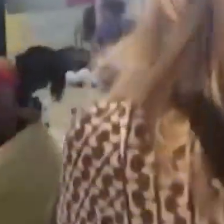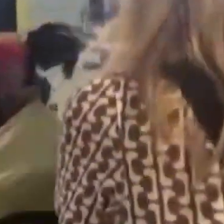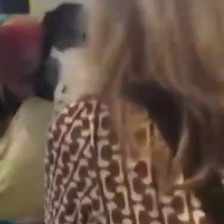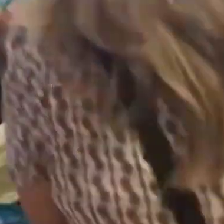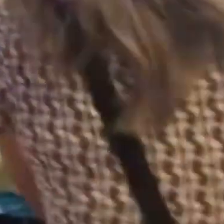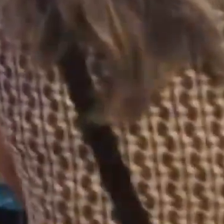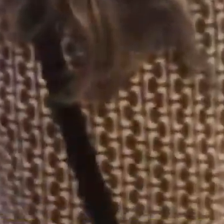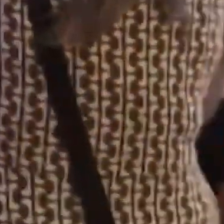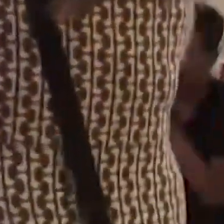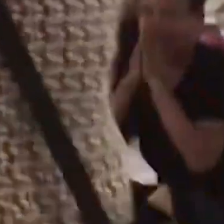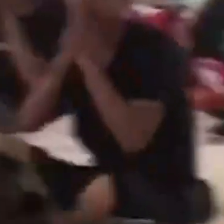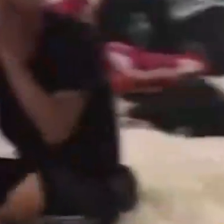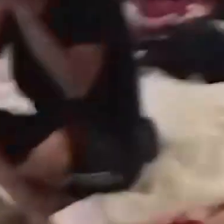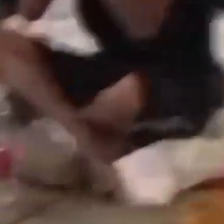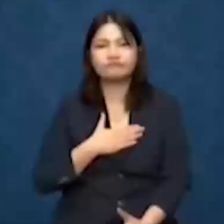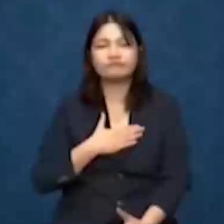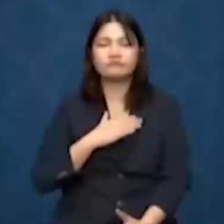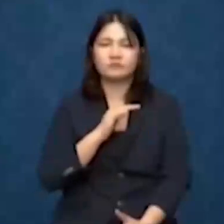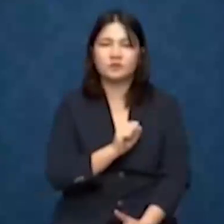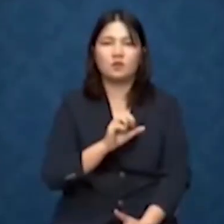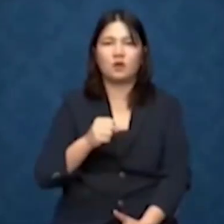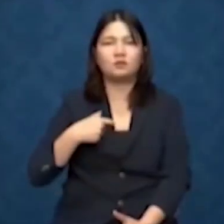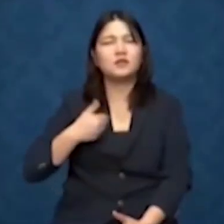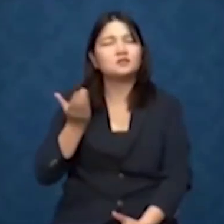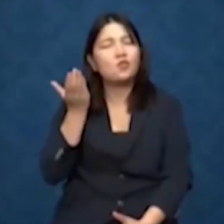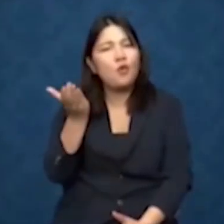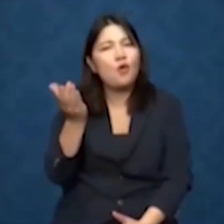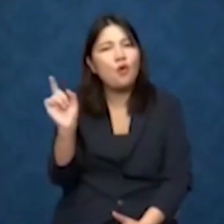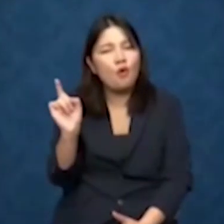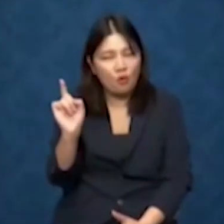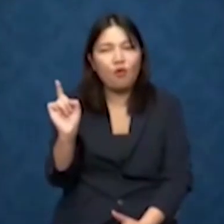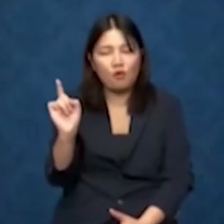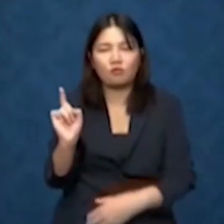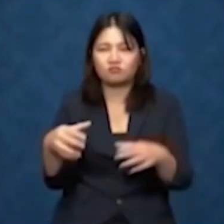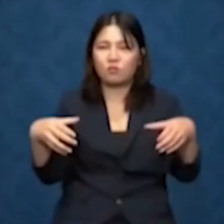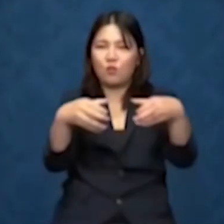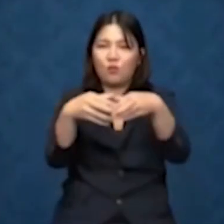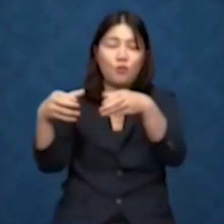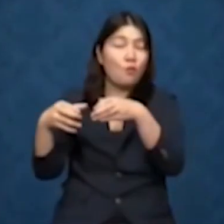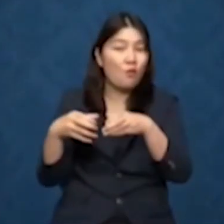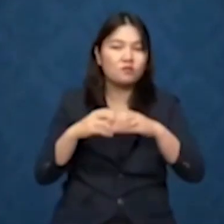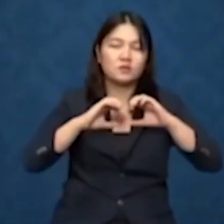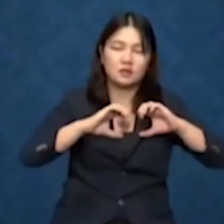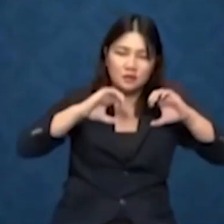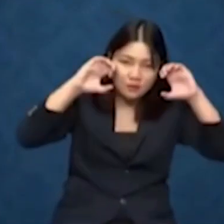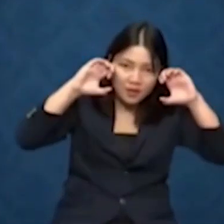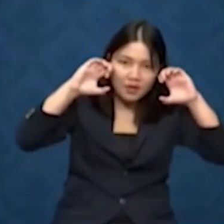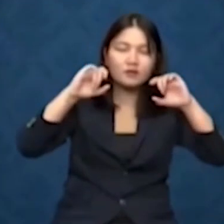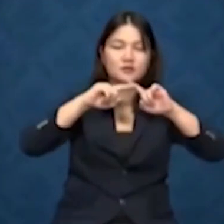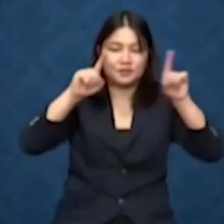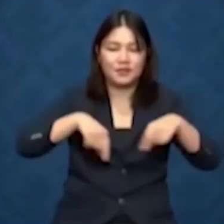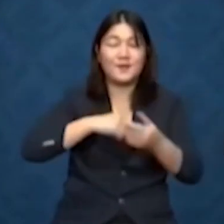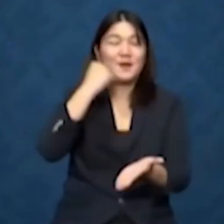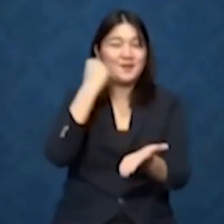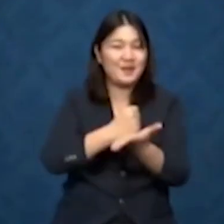แรงนิดนึงลองฟังละกันค่ะ ครับสวัสดีครับ จึงอยากจะขอร้องให้หน่วยงานที่เกี่ยวข้องนะครับทั้งภาครัฐที่ออกใบอนุญาต